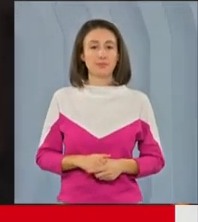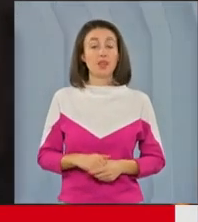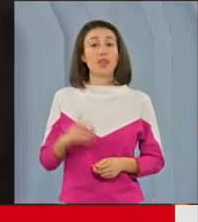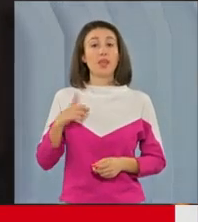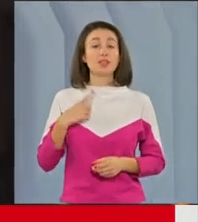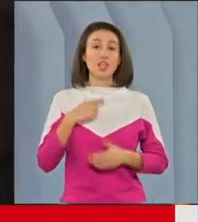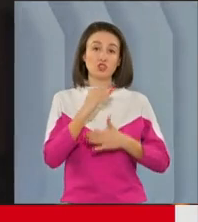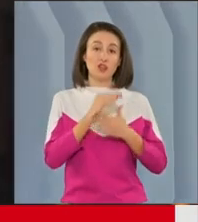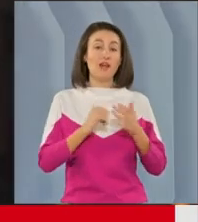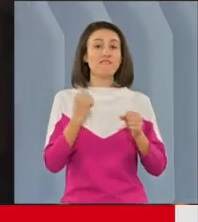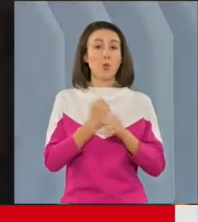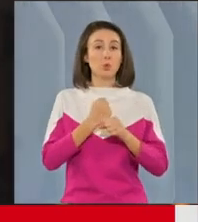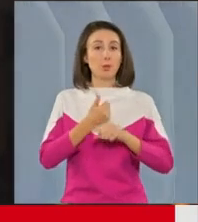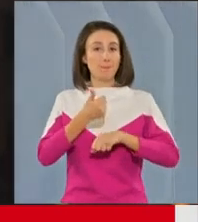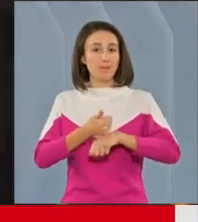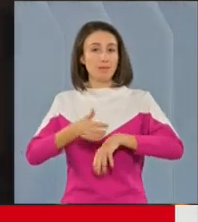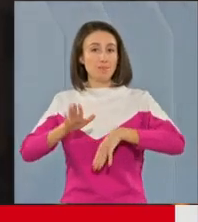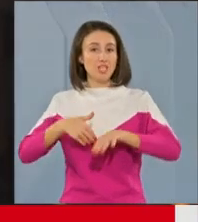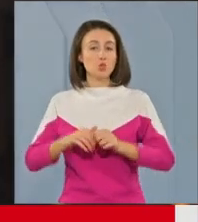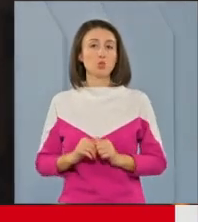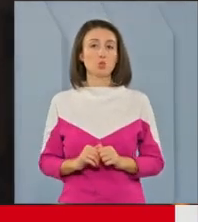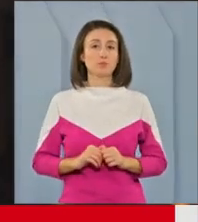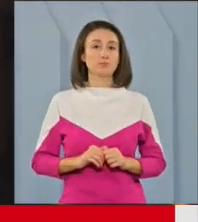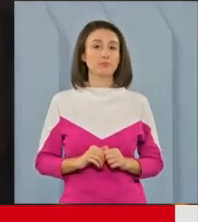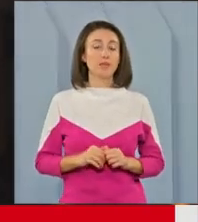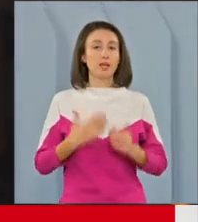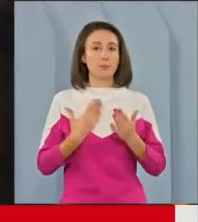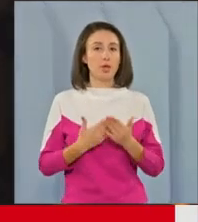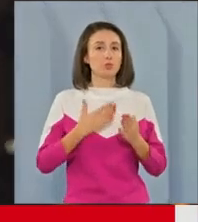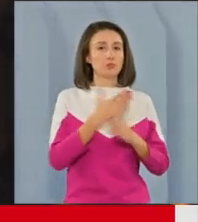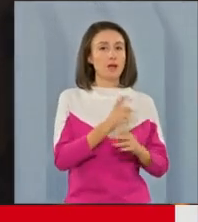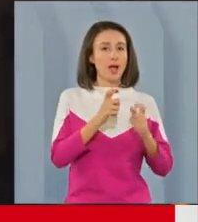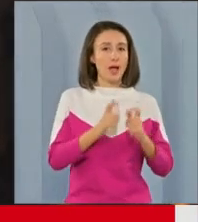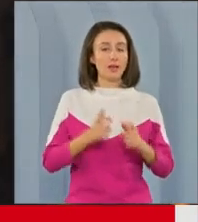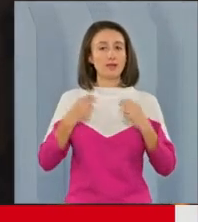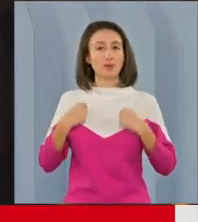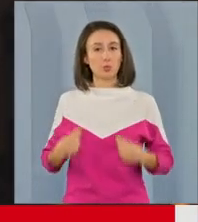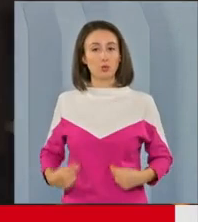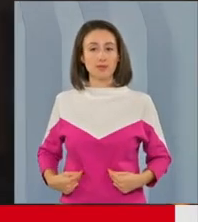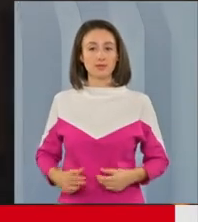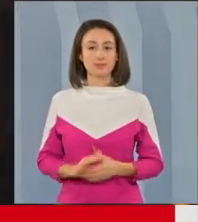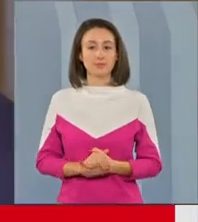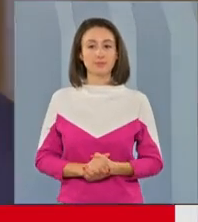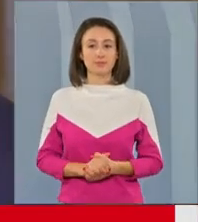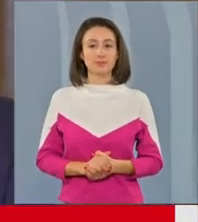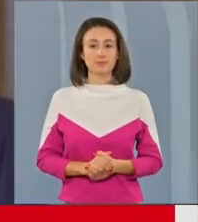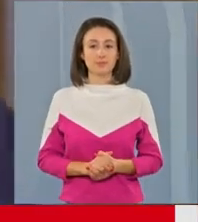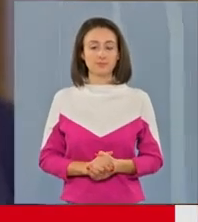Este cererea făcută de premierul Marcel Ciolacu spre Camera Deputaților.